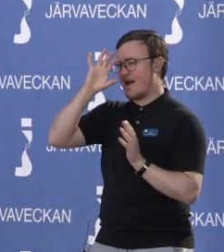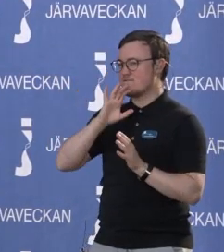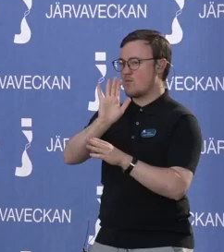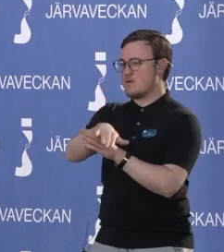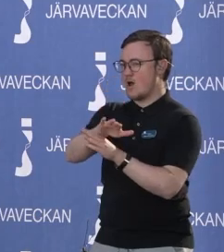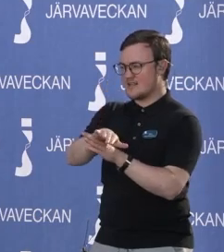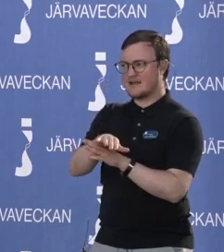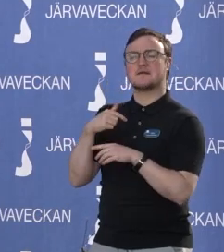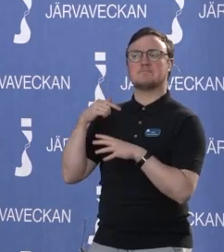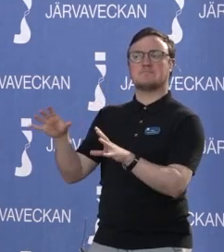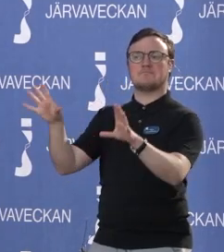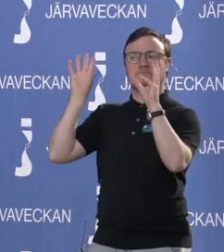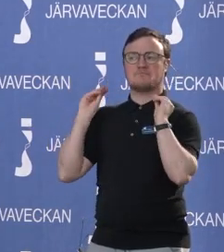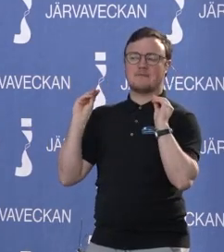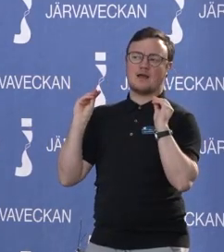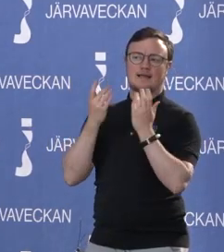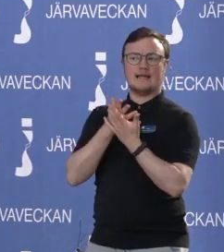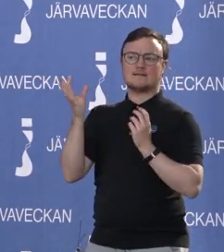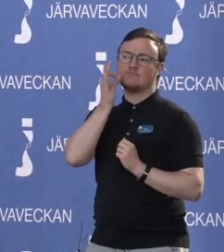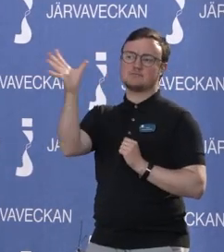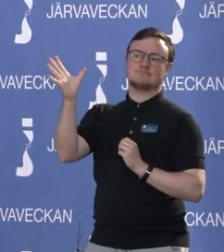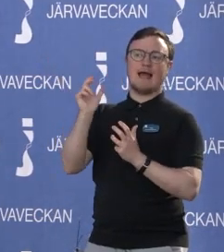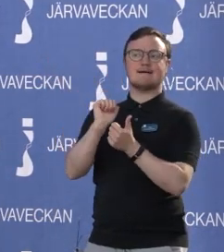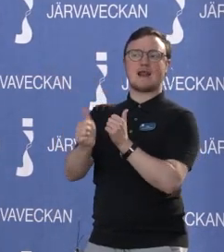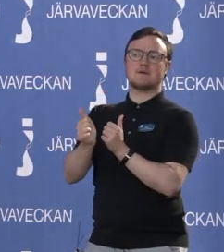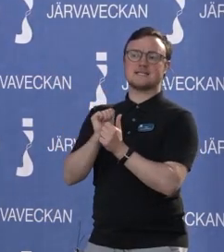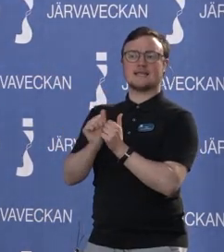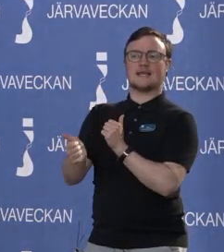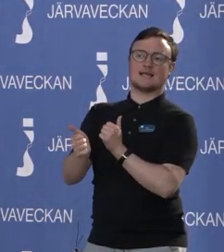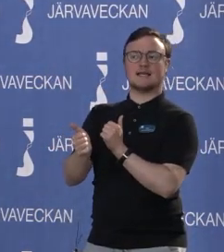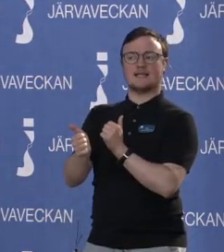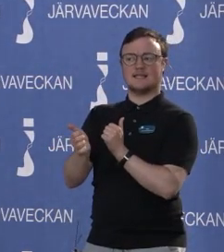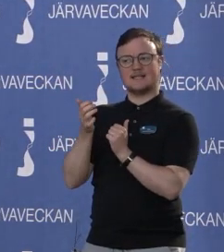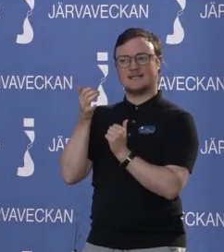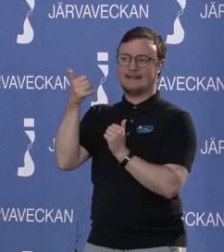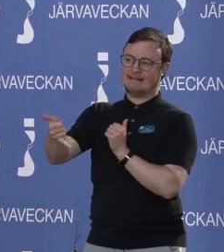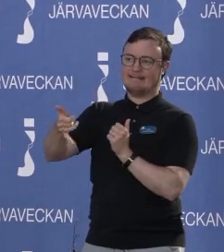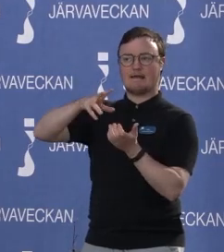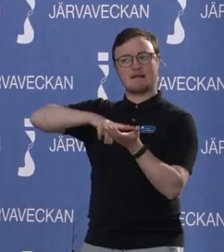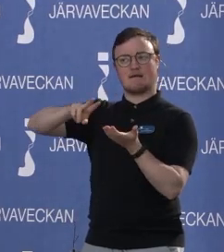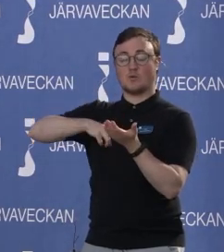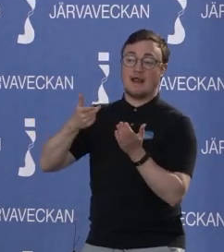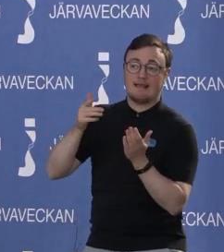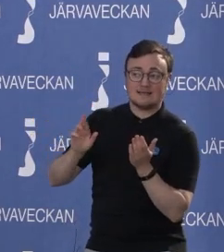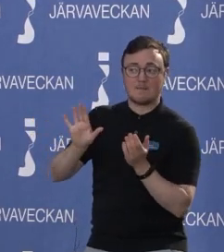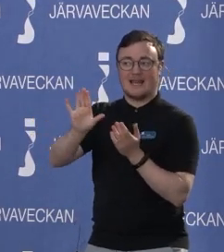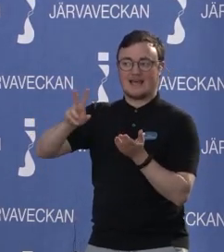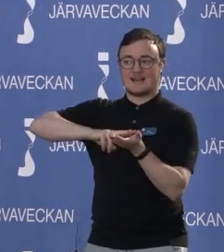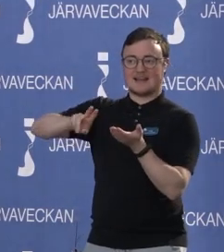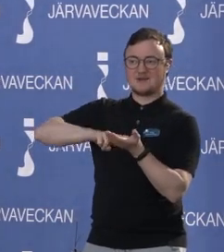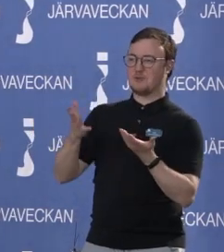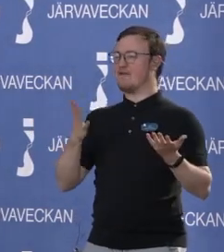inte är så där jättetoppen med representativiteten på redaktioner som till exempel er. Vad säger